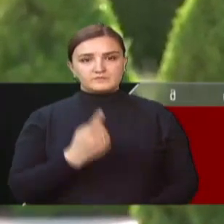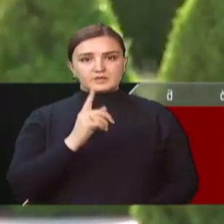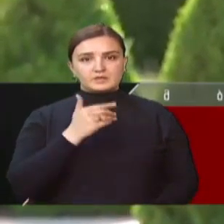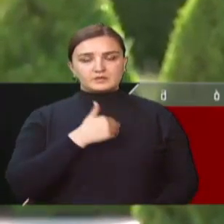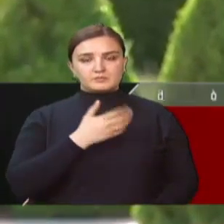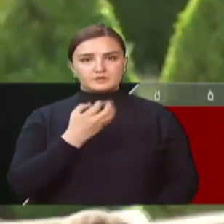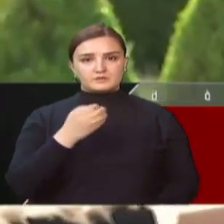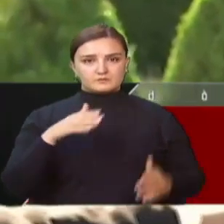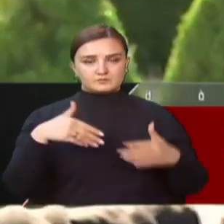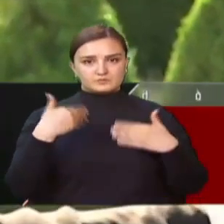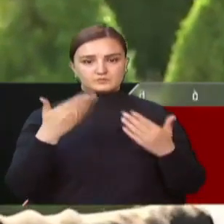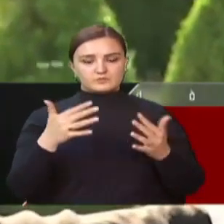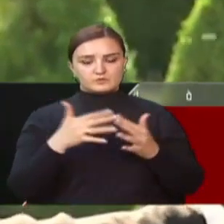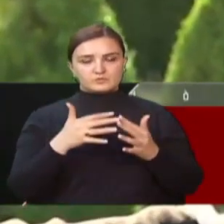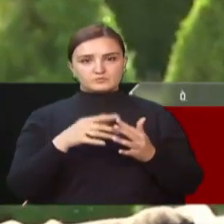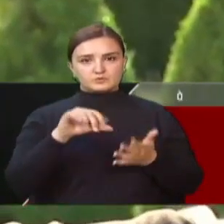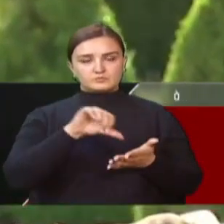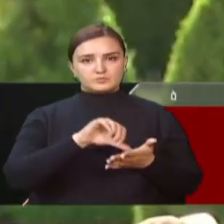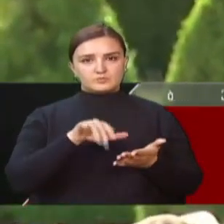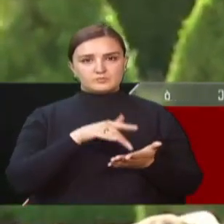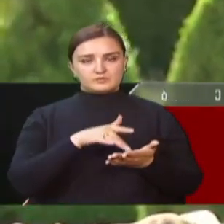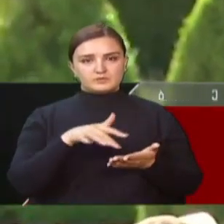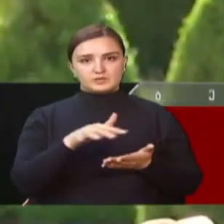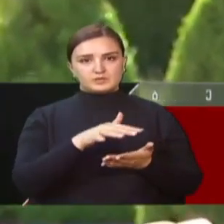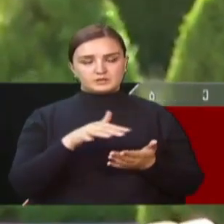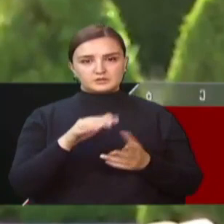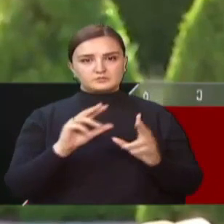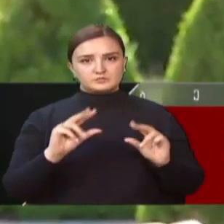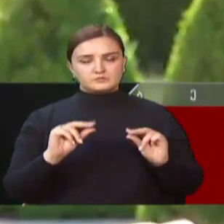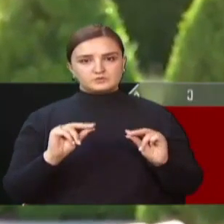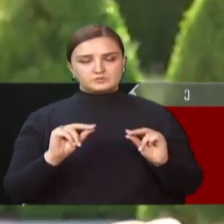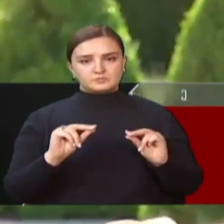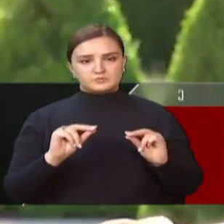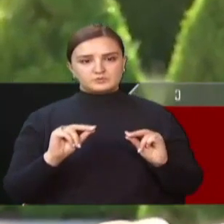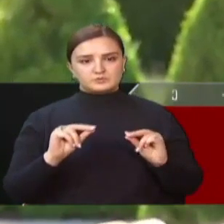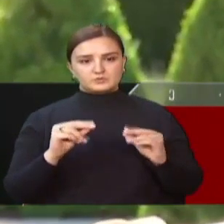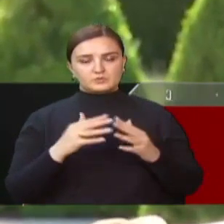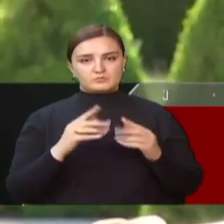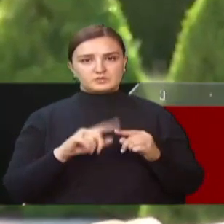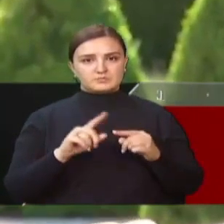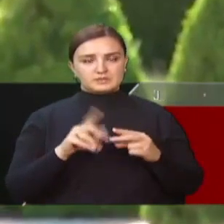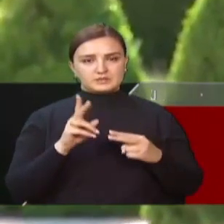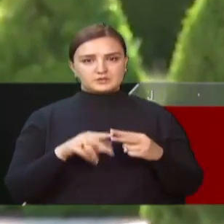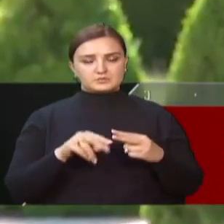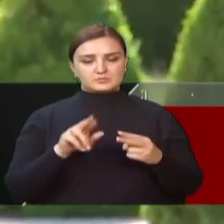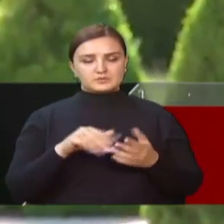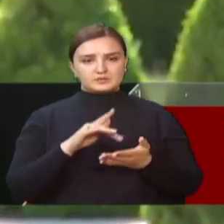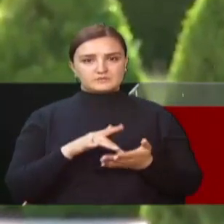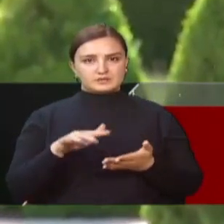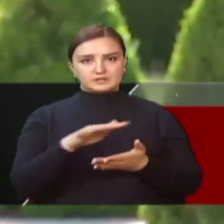ertkhel usurvo omshi mqop kveqanas mshvidoba amomis male dasruleba da kveqnis